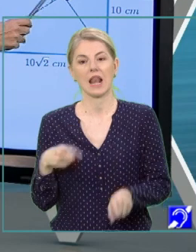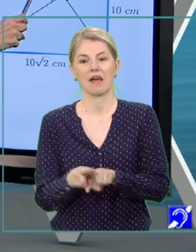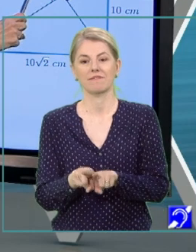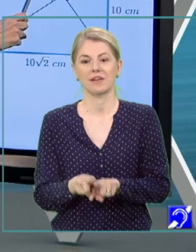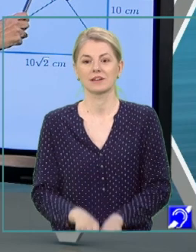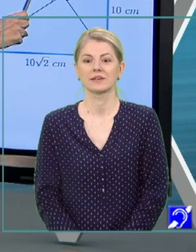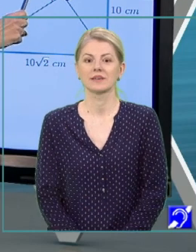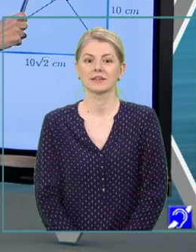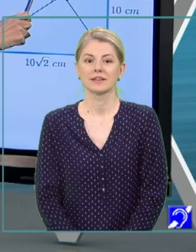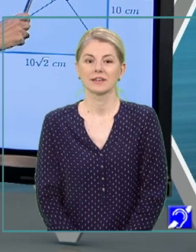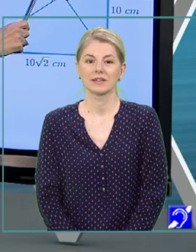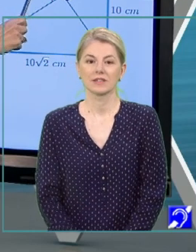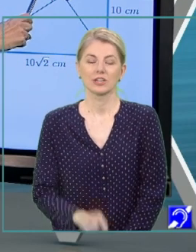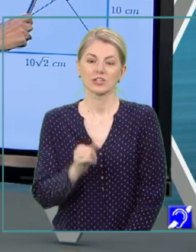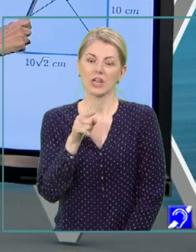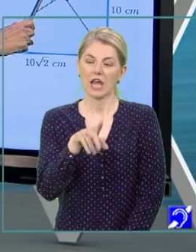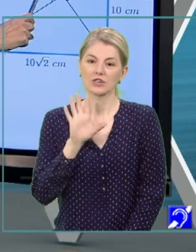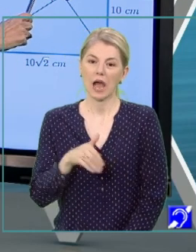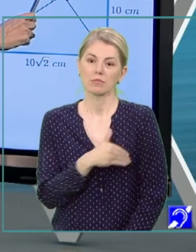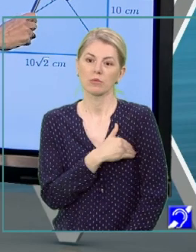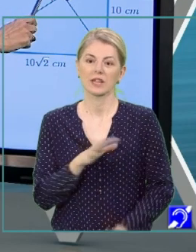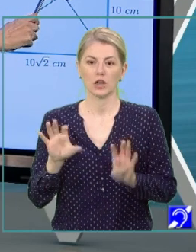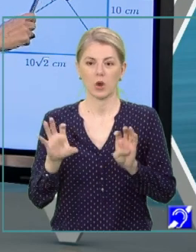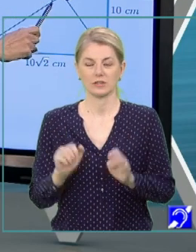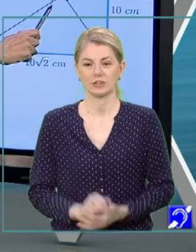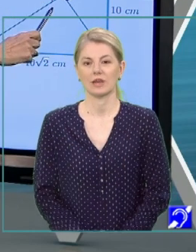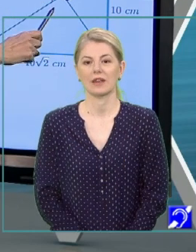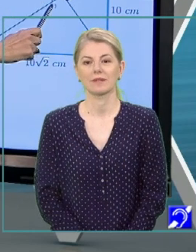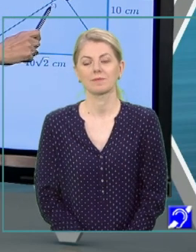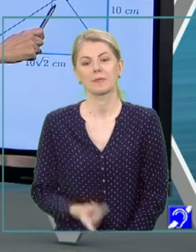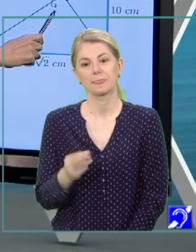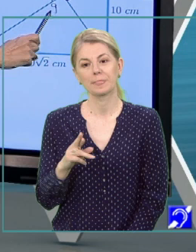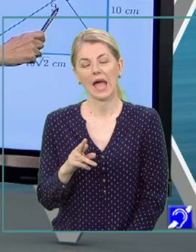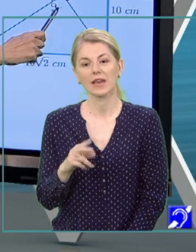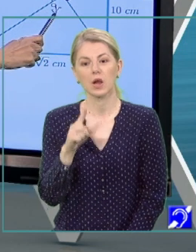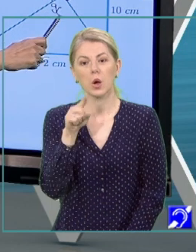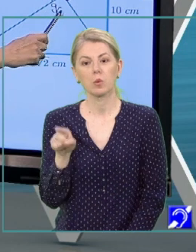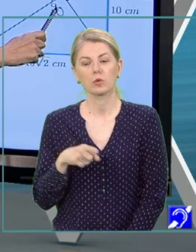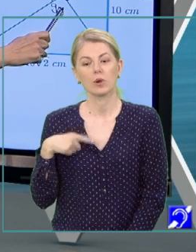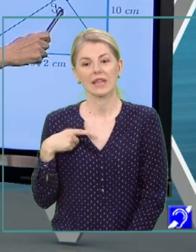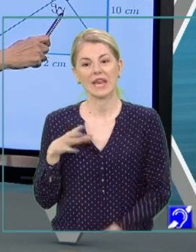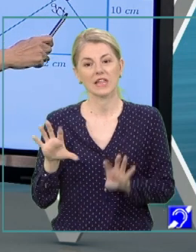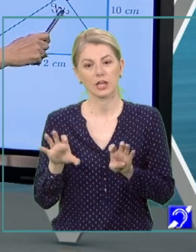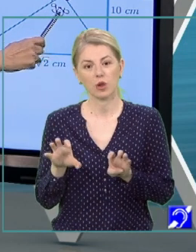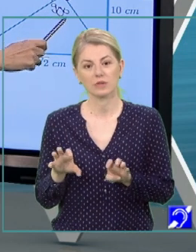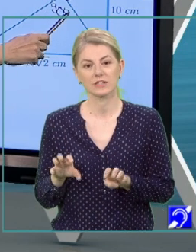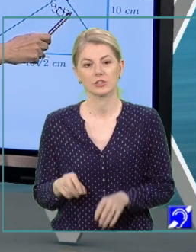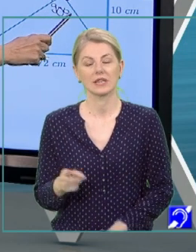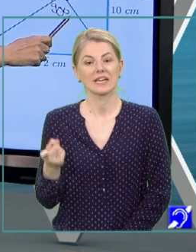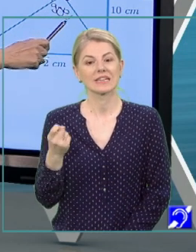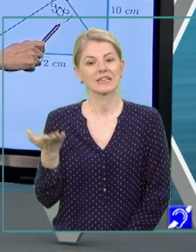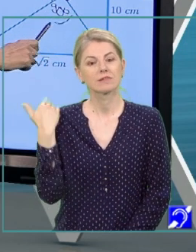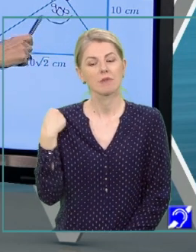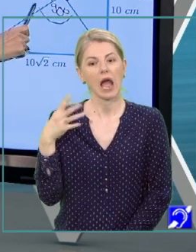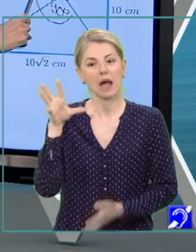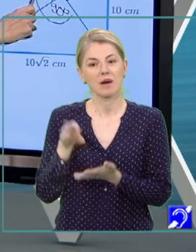este dreptunghic. Deci și aici voi avea 90 de grade, dar unghiul acesta era de 90 de grade din